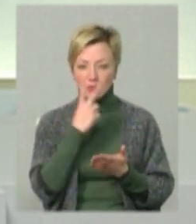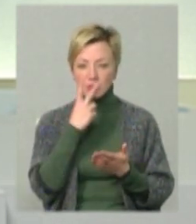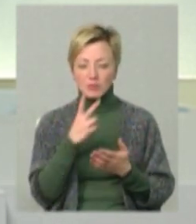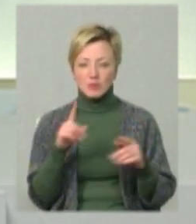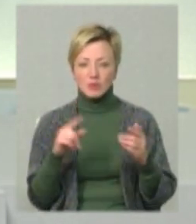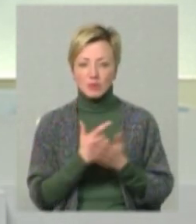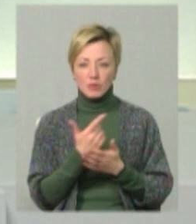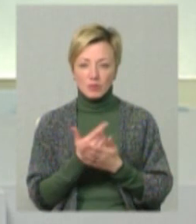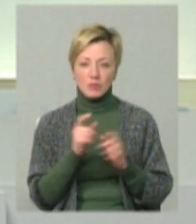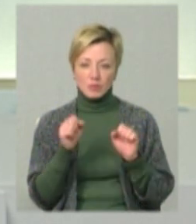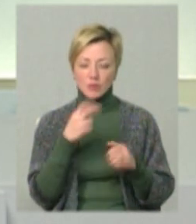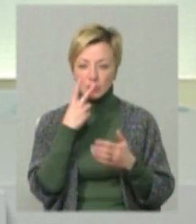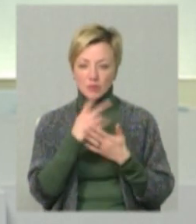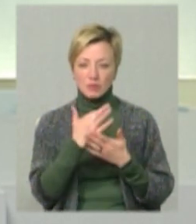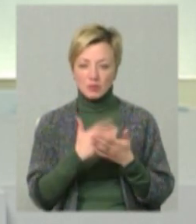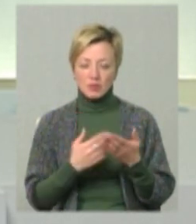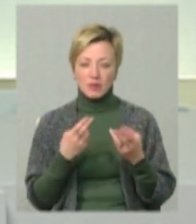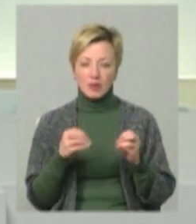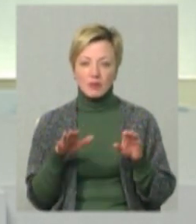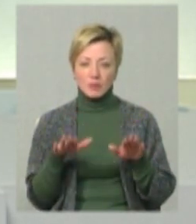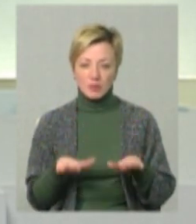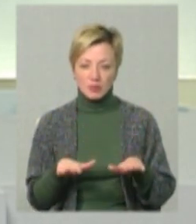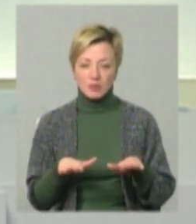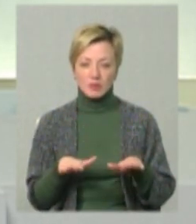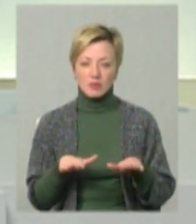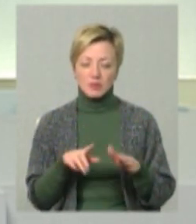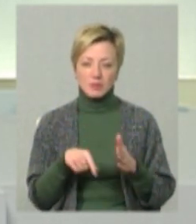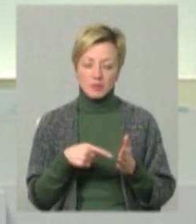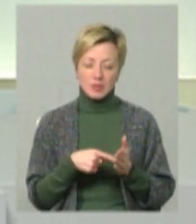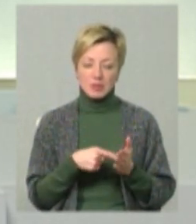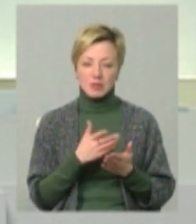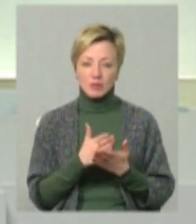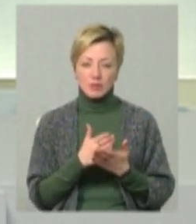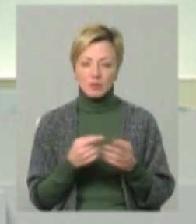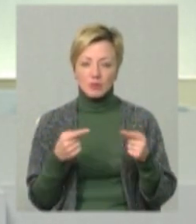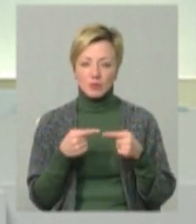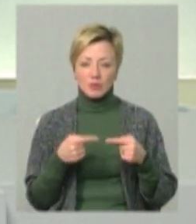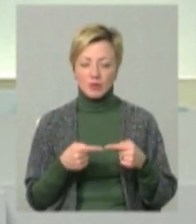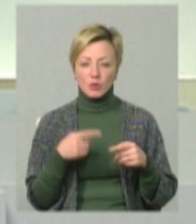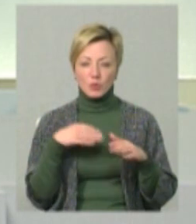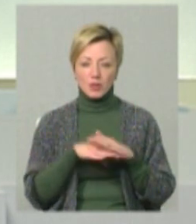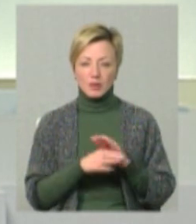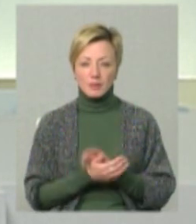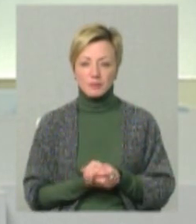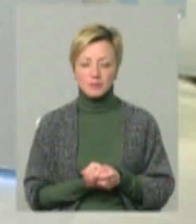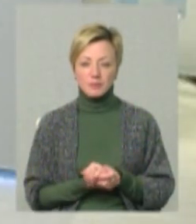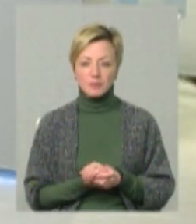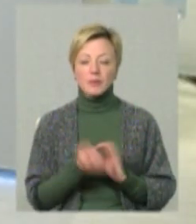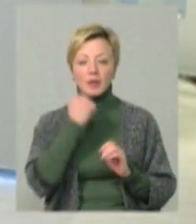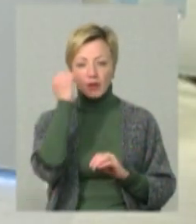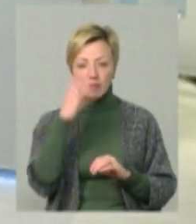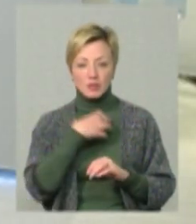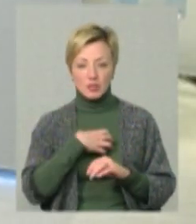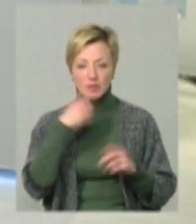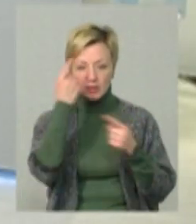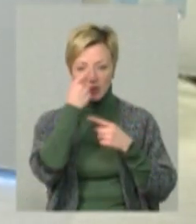вона постійно оновлюється, і там можна подивитись, де в якому місті, містечку знаходяться відповідні укриття.